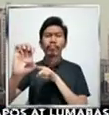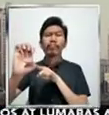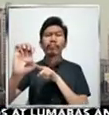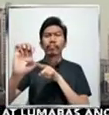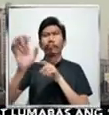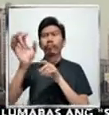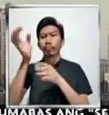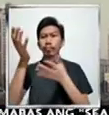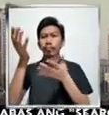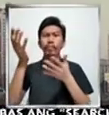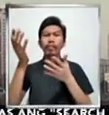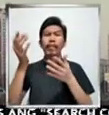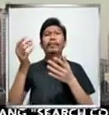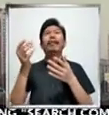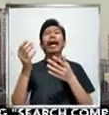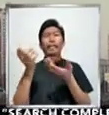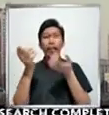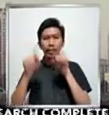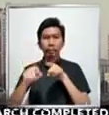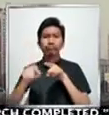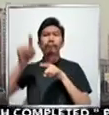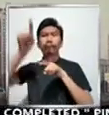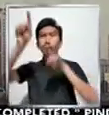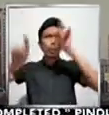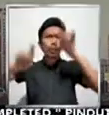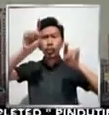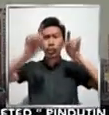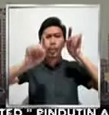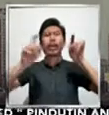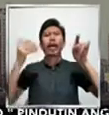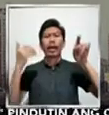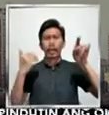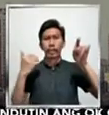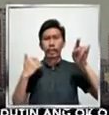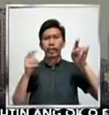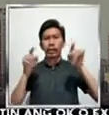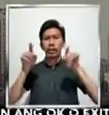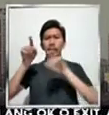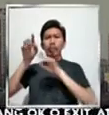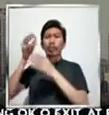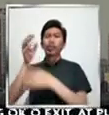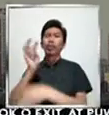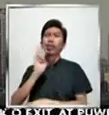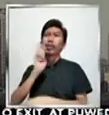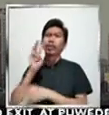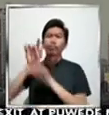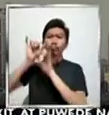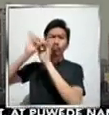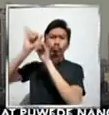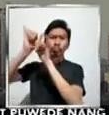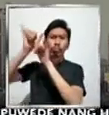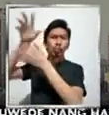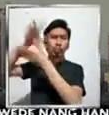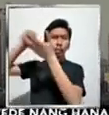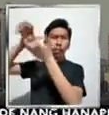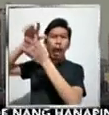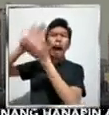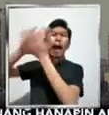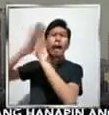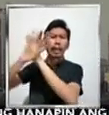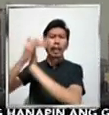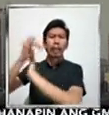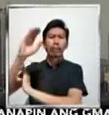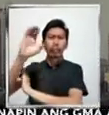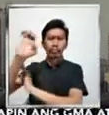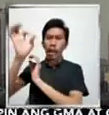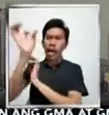ang isang thunderstorm. Mas nagtatagal kasi ang tubig sa loob ng ulap kaya nagiging yelo na ito. At kapag bumagsak na ito bilang